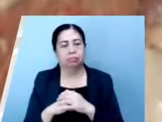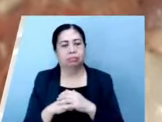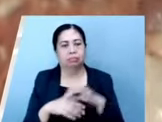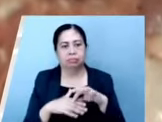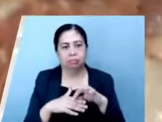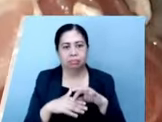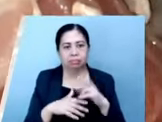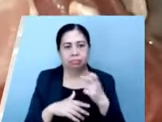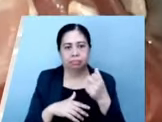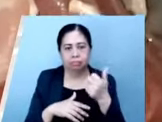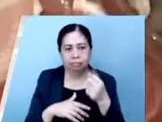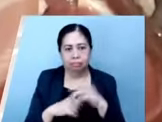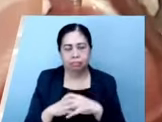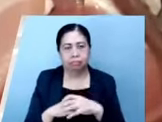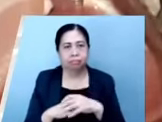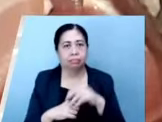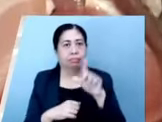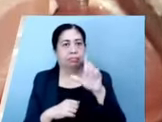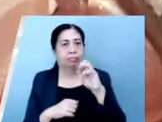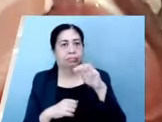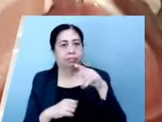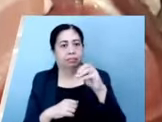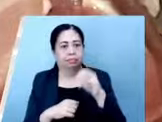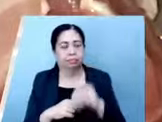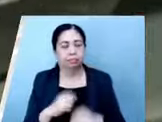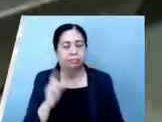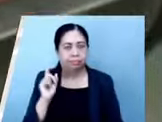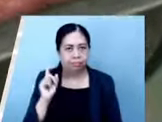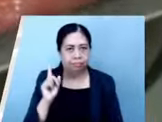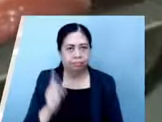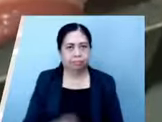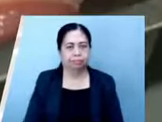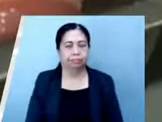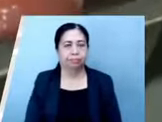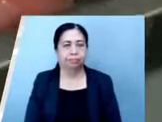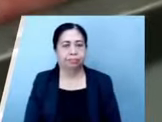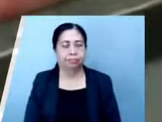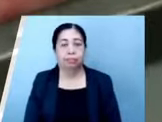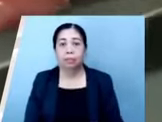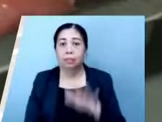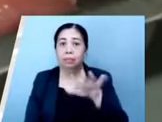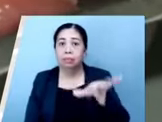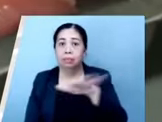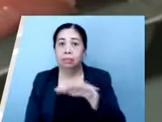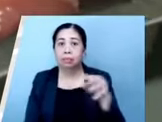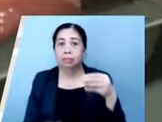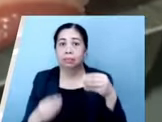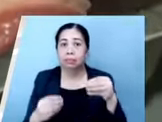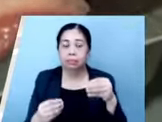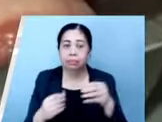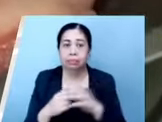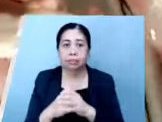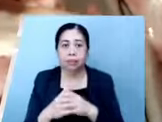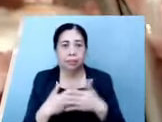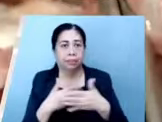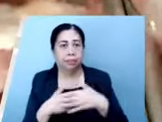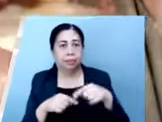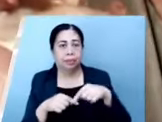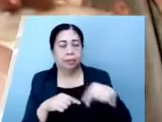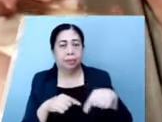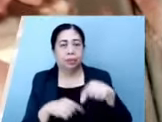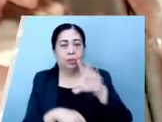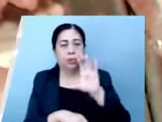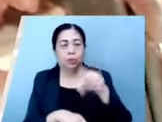at 330 pesos kada kilo naman ang liempo. Sa ilang mga Kadiwa Market, tulad sa kalapit na Quezon City Hall, ay may bigas